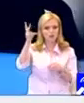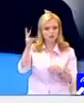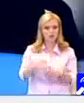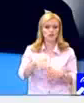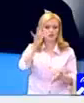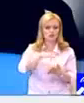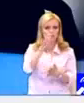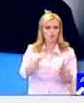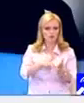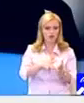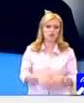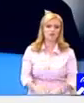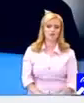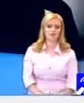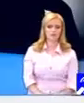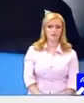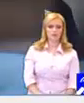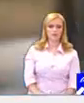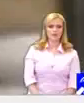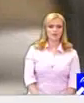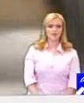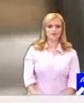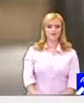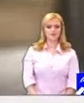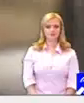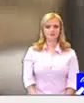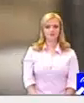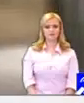Naționale o cursă simbolică pentru viață.